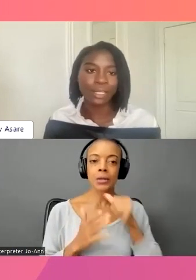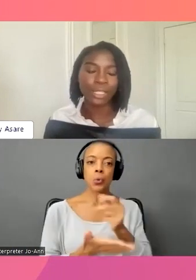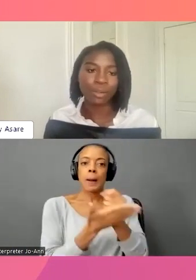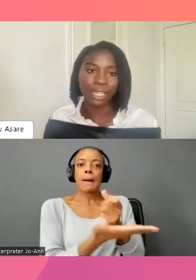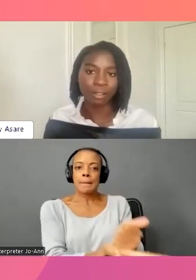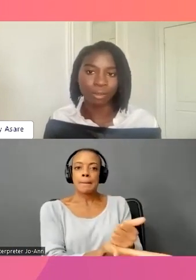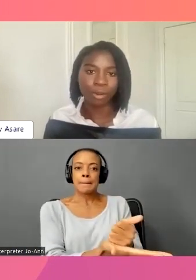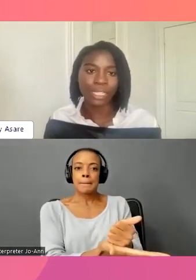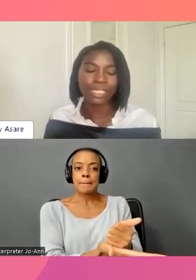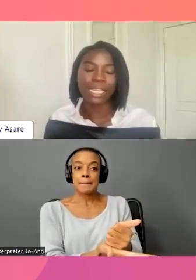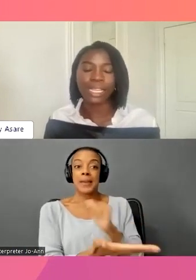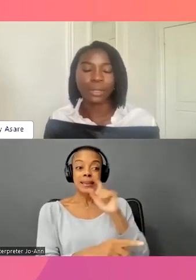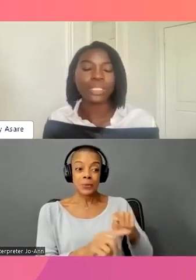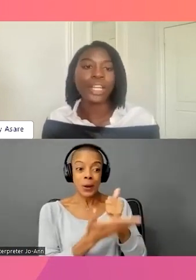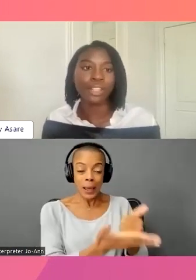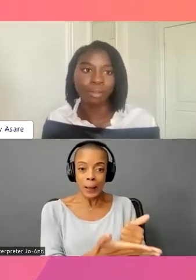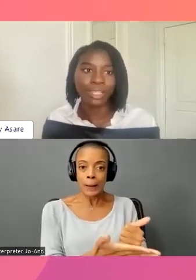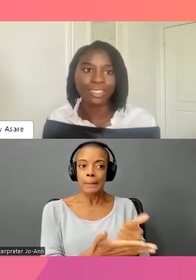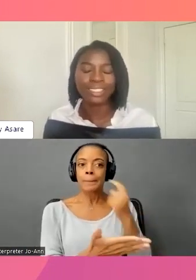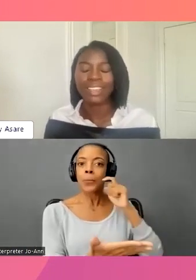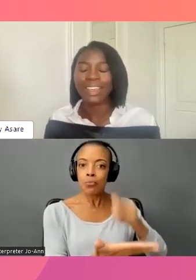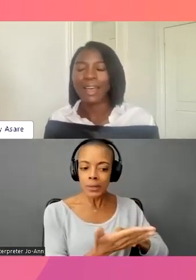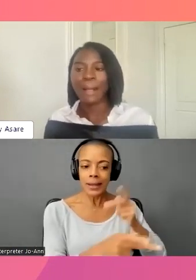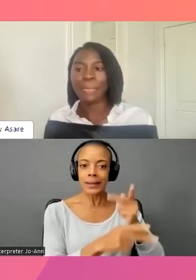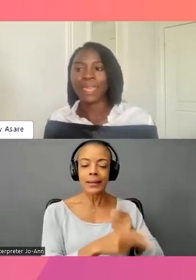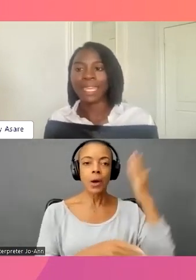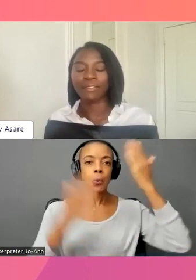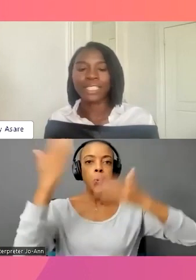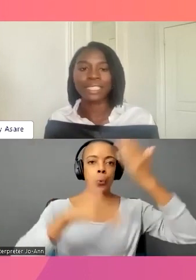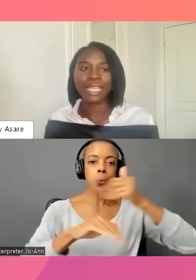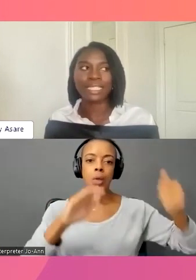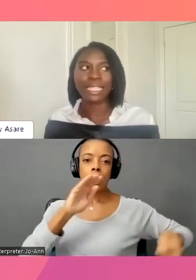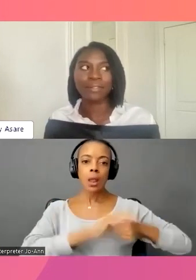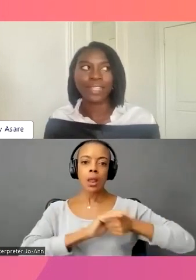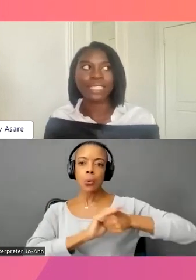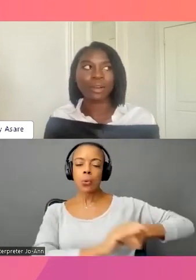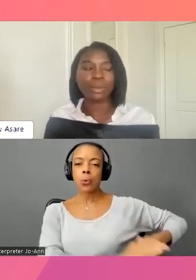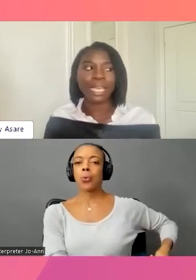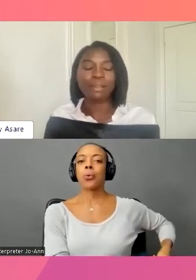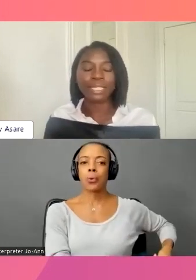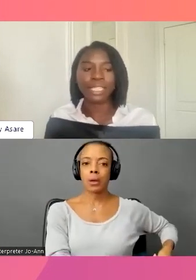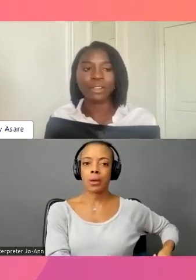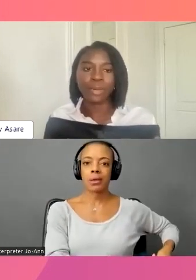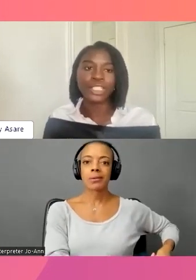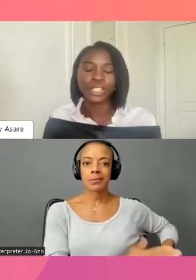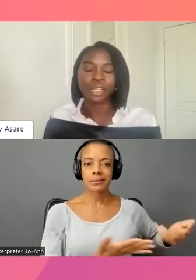de bleu ou de contusion. Donc, quand on ne le voit pas, quand on ne voit pas quelque chose, on ne le traite pas, on ne le diagnostique pas.